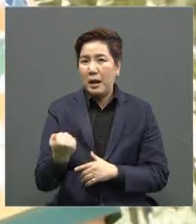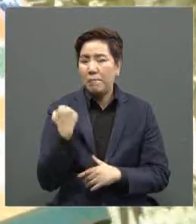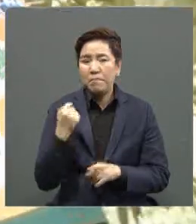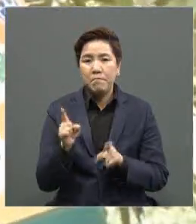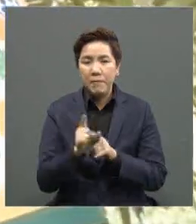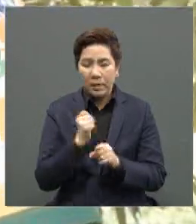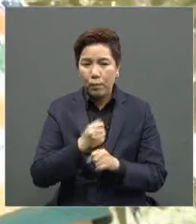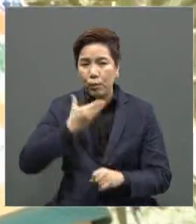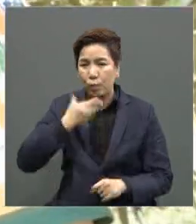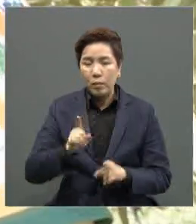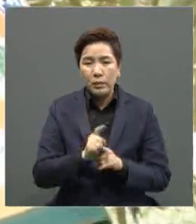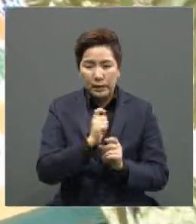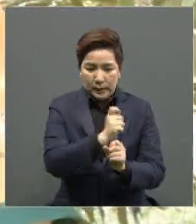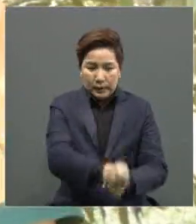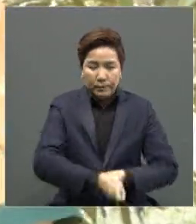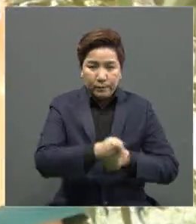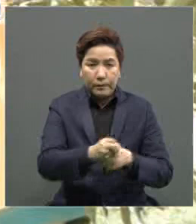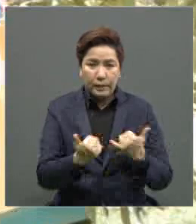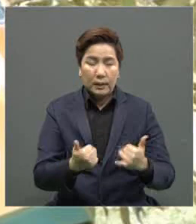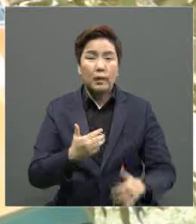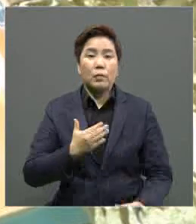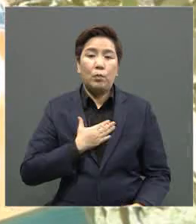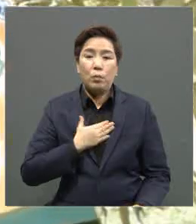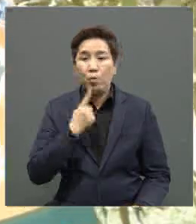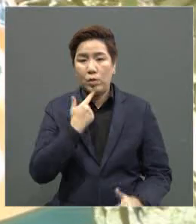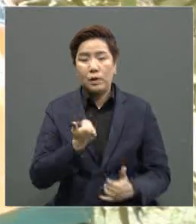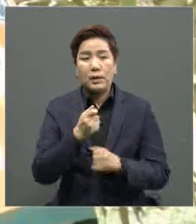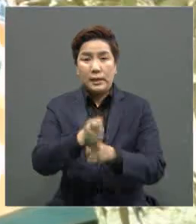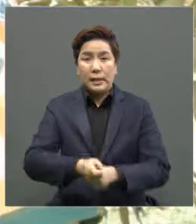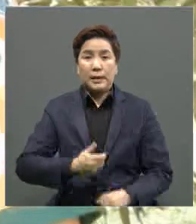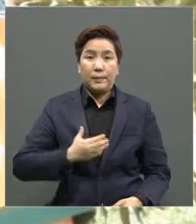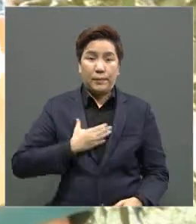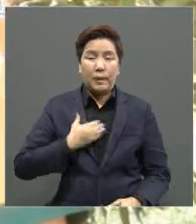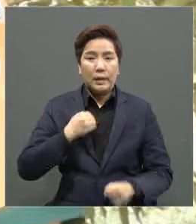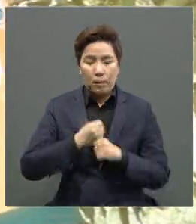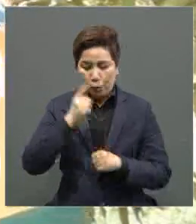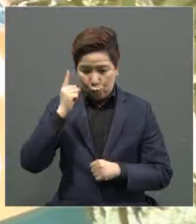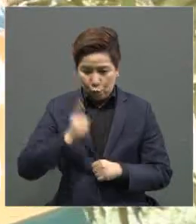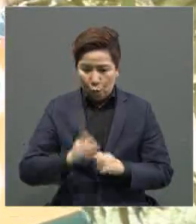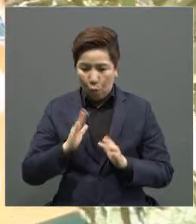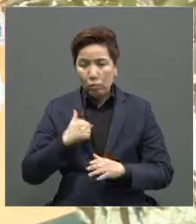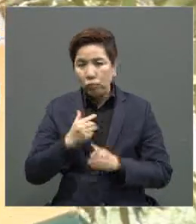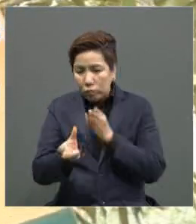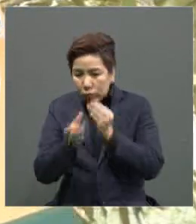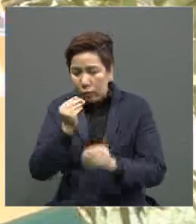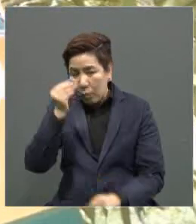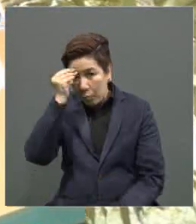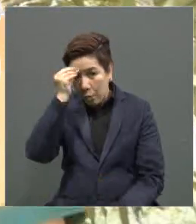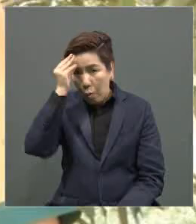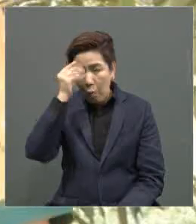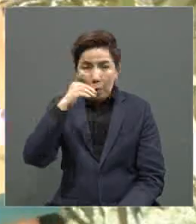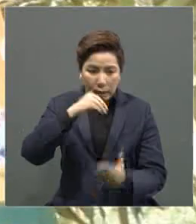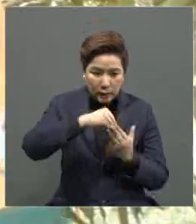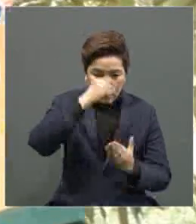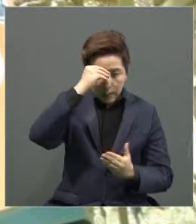นะครับและยั่งยืนเท่ากับอาชีพเกษตรนะครับทั้งนี้ทั้งนั้นนะครับเกษตรเองเกษตรกรเองเนี่ยต้องเป็นคนที่ใฝ่รู้ใฝ่เรียนนะครับต้